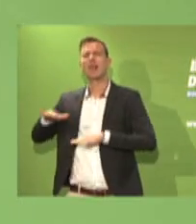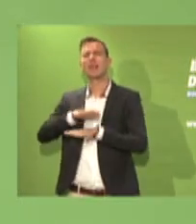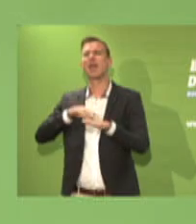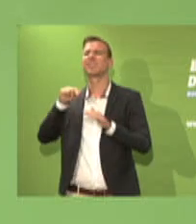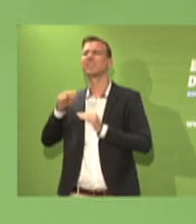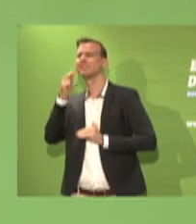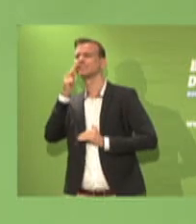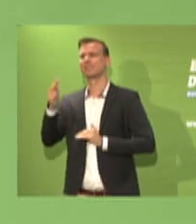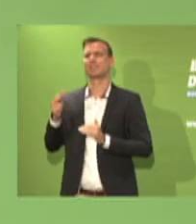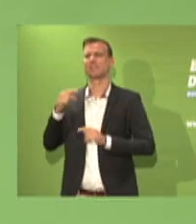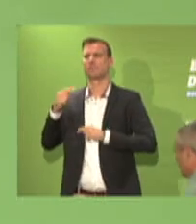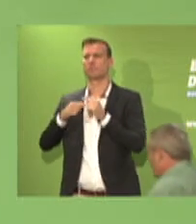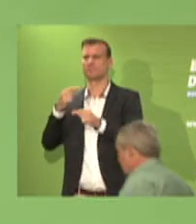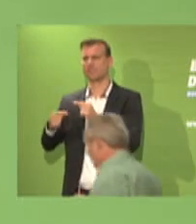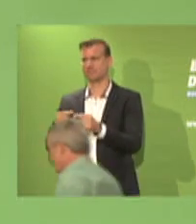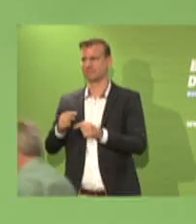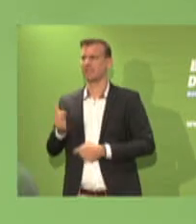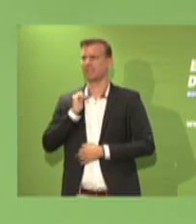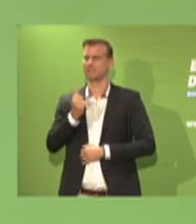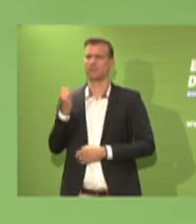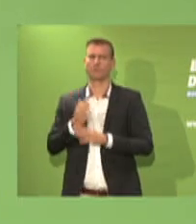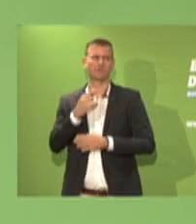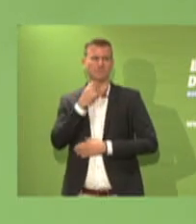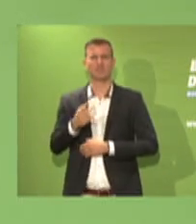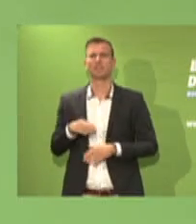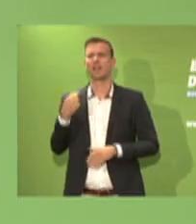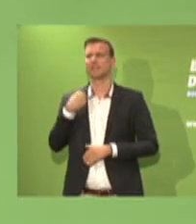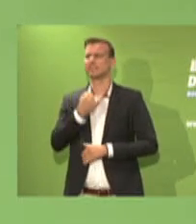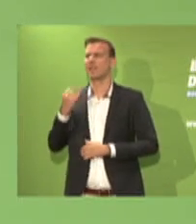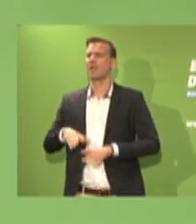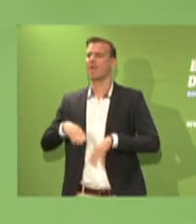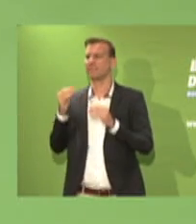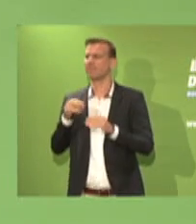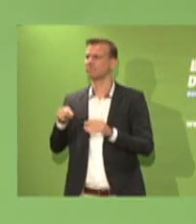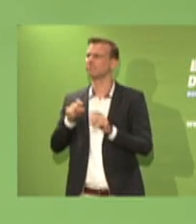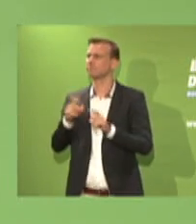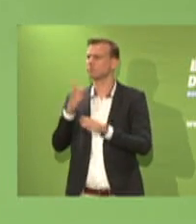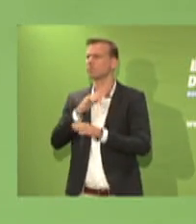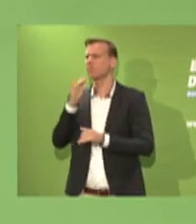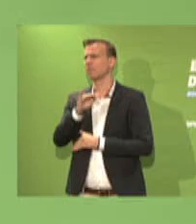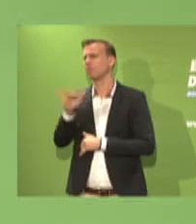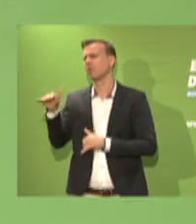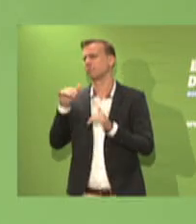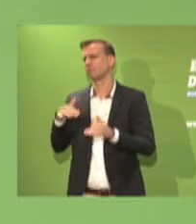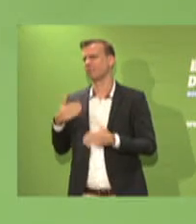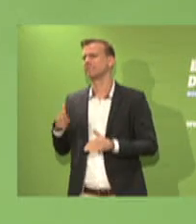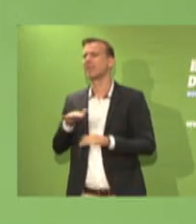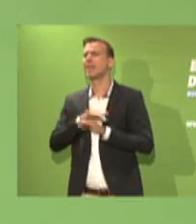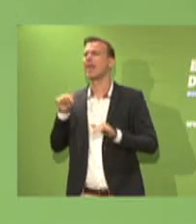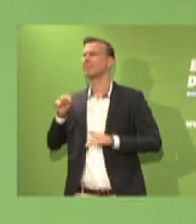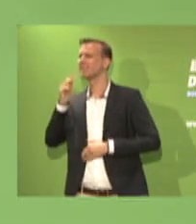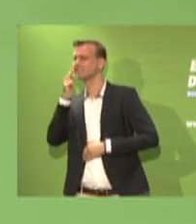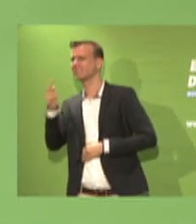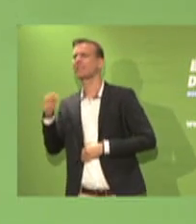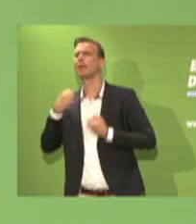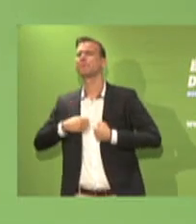Land-in-Sicht-Prozess, den wir im letzten Jahr gestartet haben. Wir hatten ja im letzten Jahr, Anfang letzten Jahres, das haben viele von euch waren auch da, die wunderbare Tagung Land-in-Sicht in